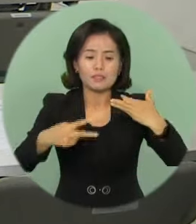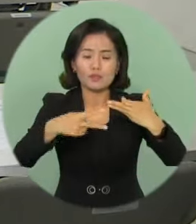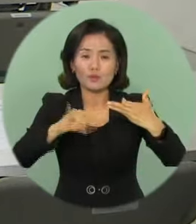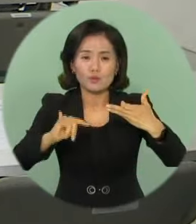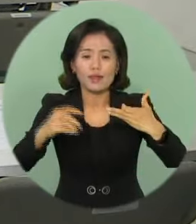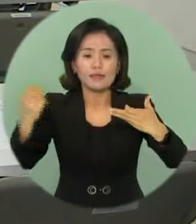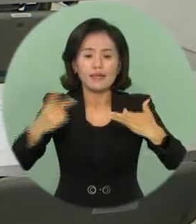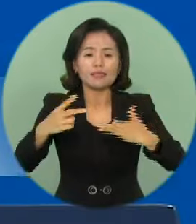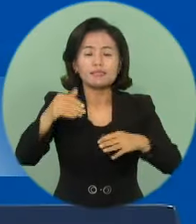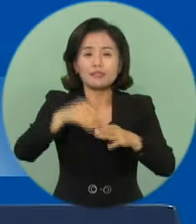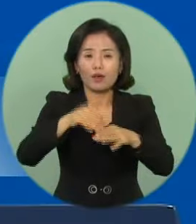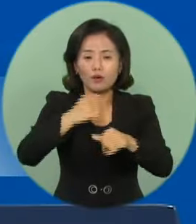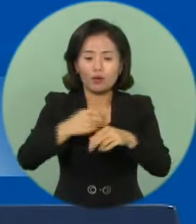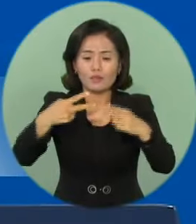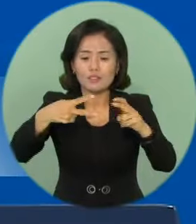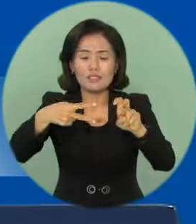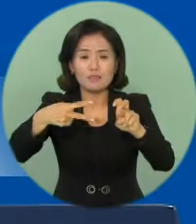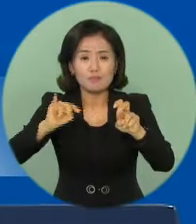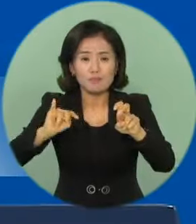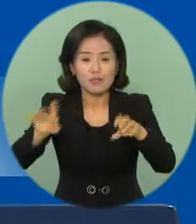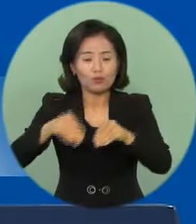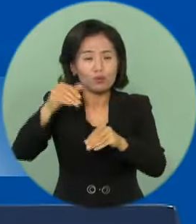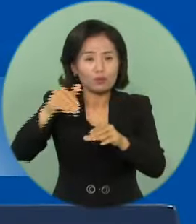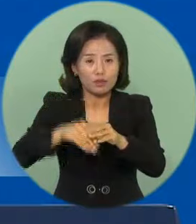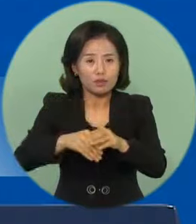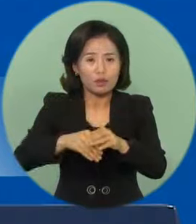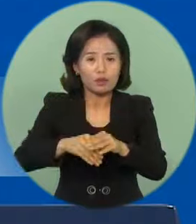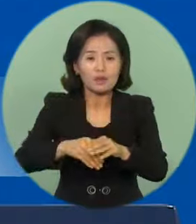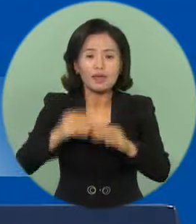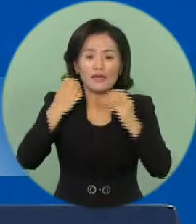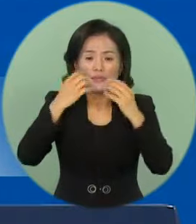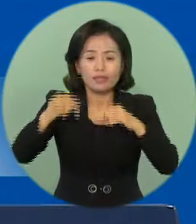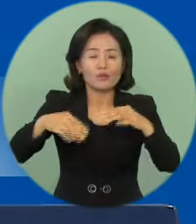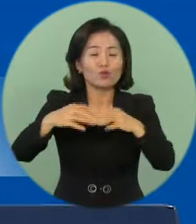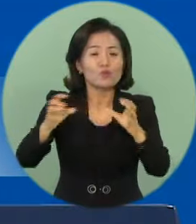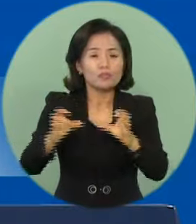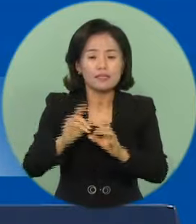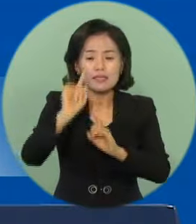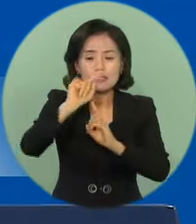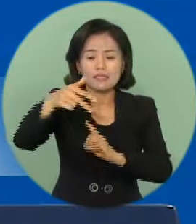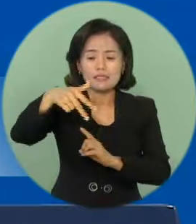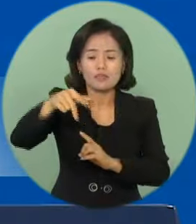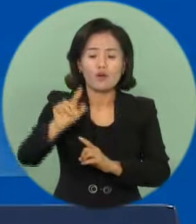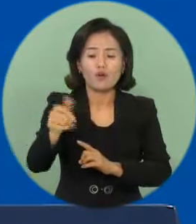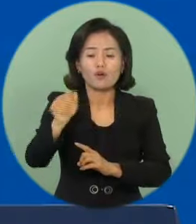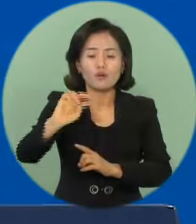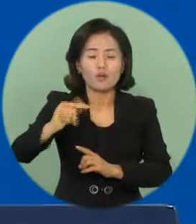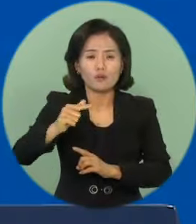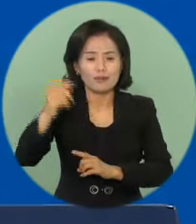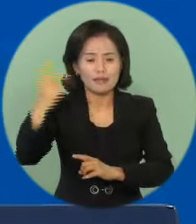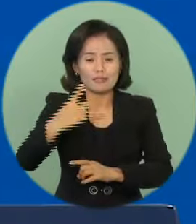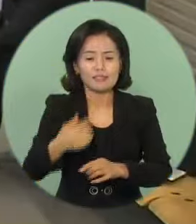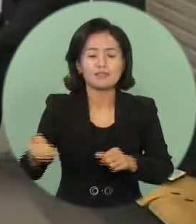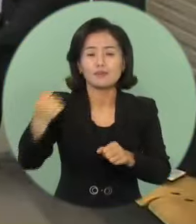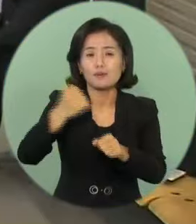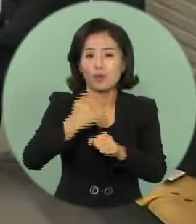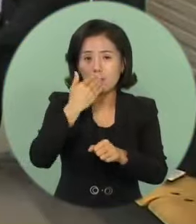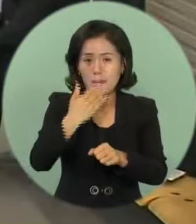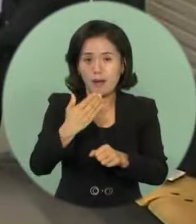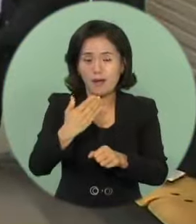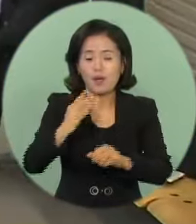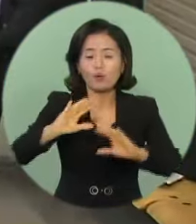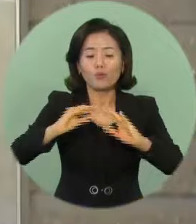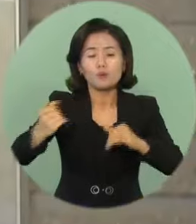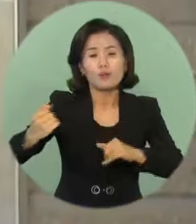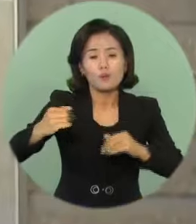제복을 선고와 20대 총선에서 국민임 전신인 새누리당 소에 이정현 의원이 재선한 바 있습니다 국민의